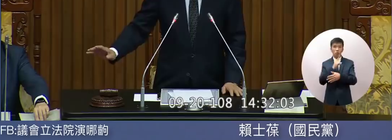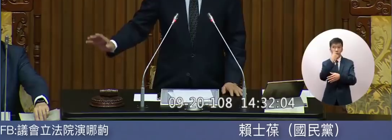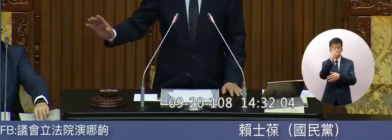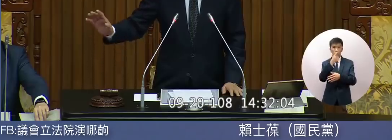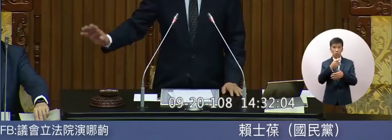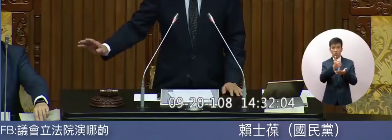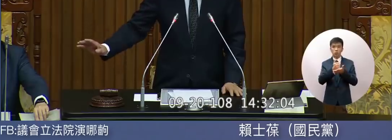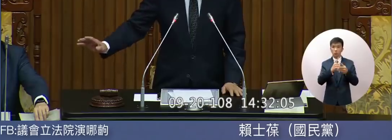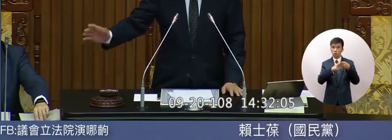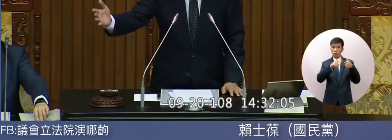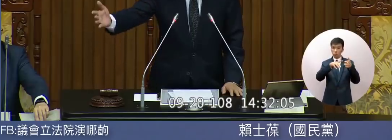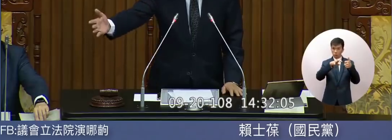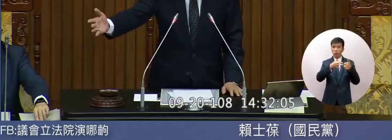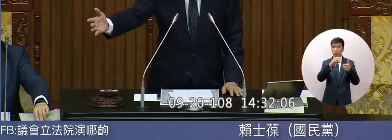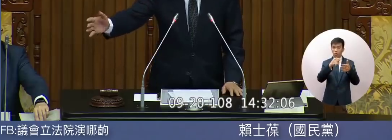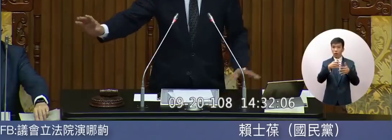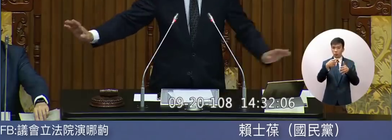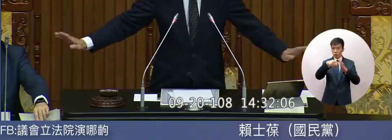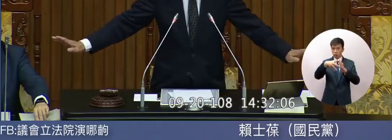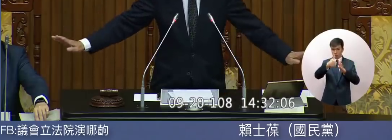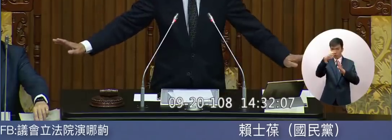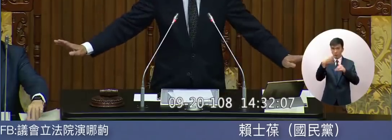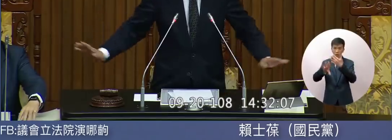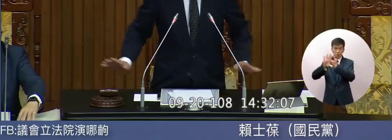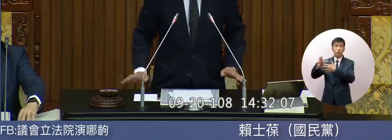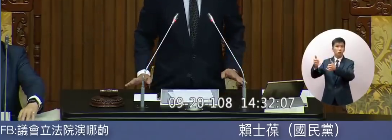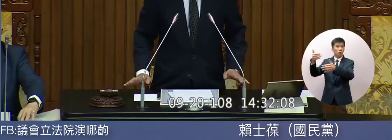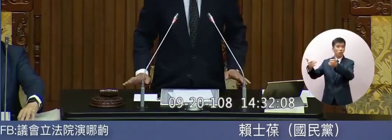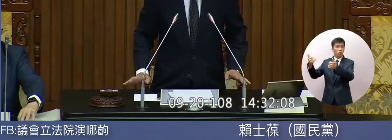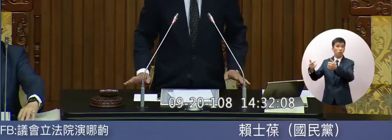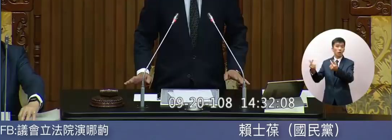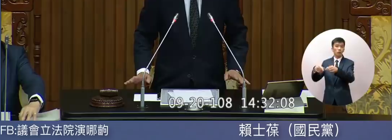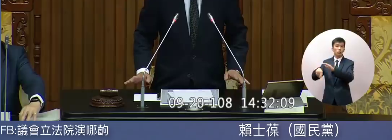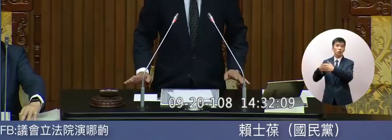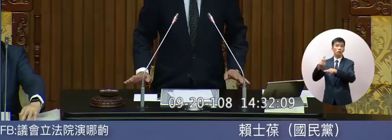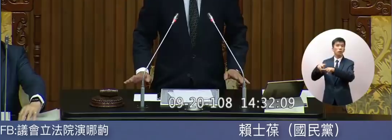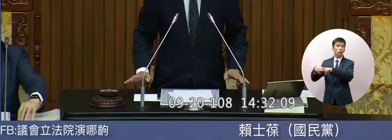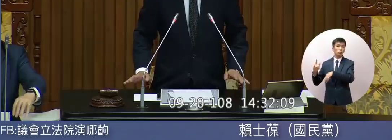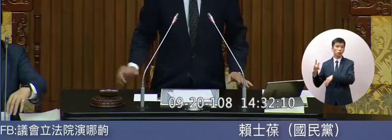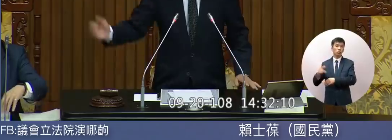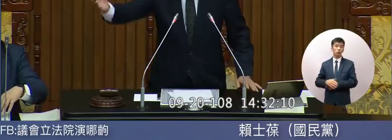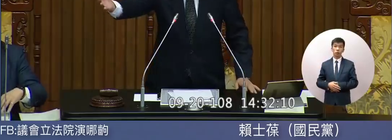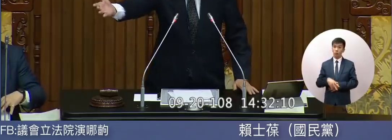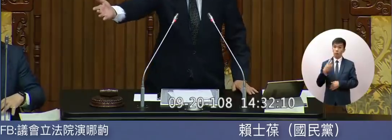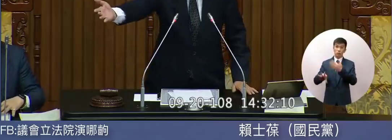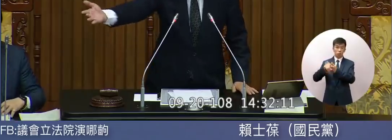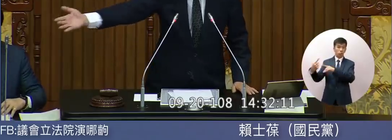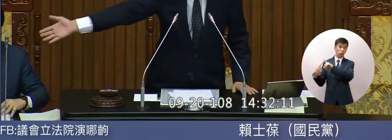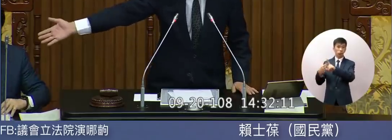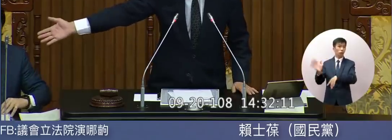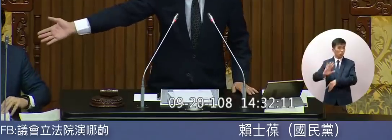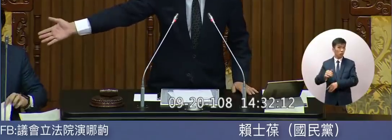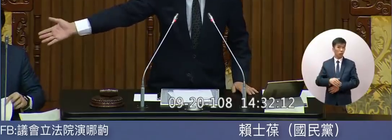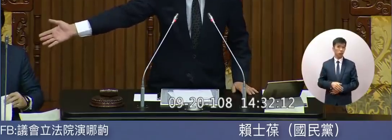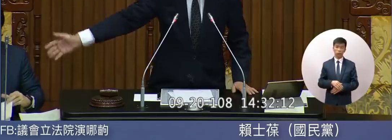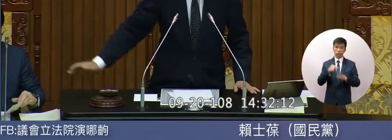主计长、财政部长跟院长，其余部会都是算是类似。 啊，其他部会都没来。 这个是院长